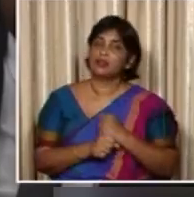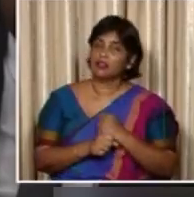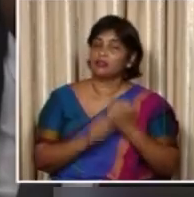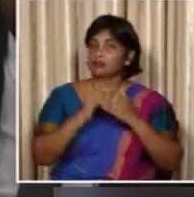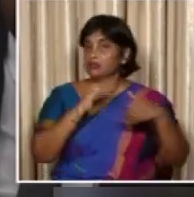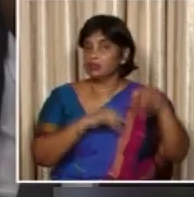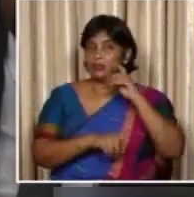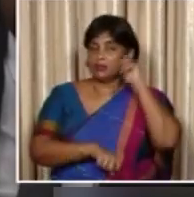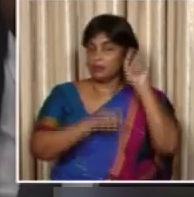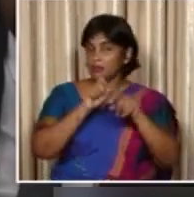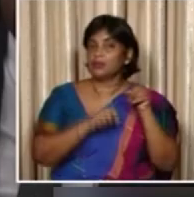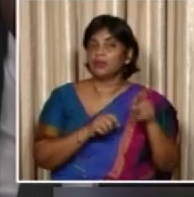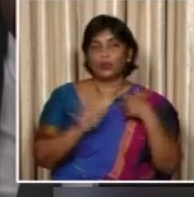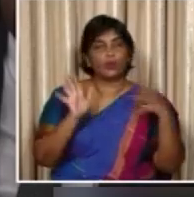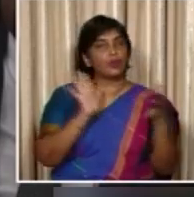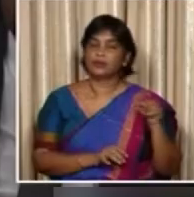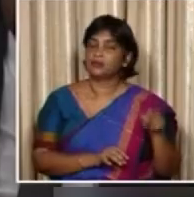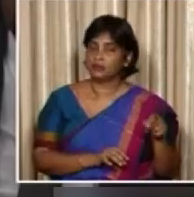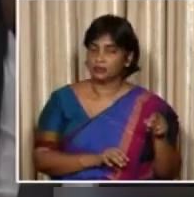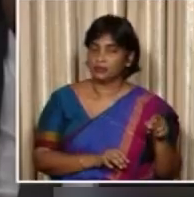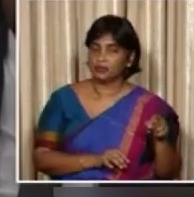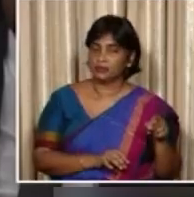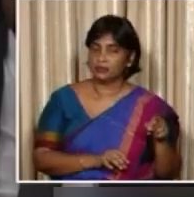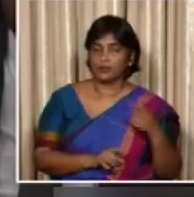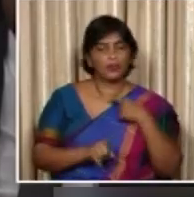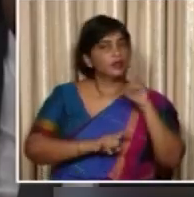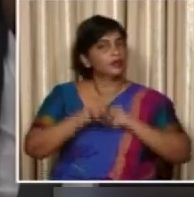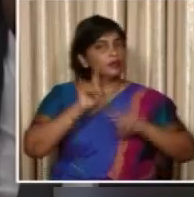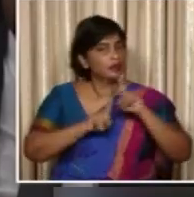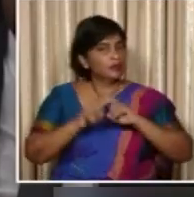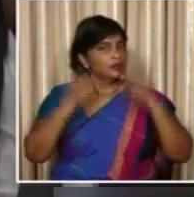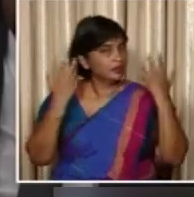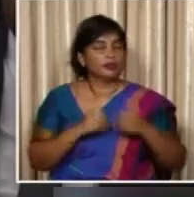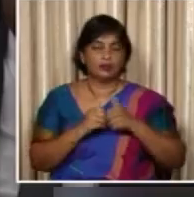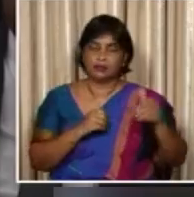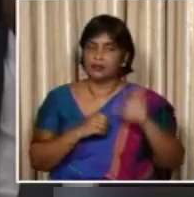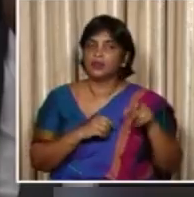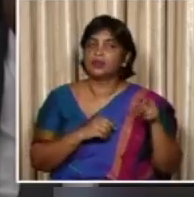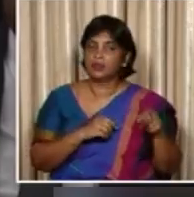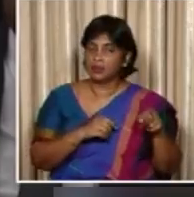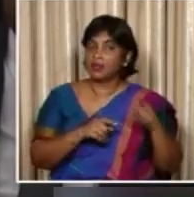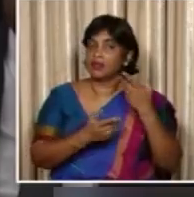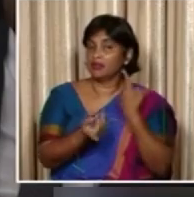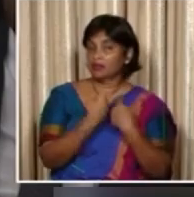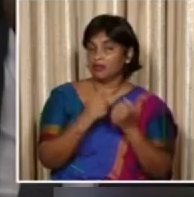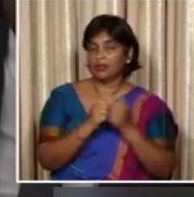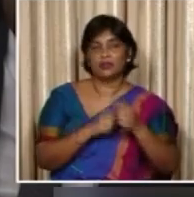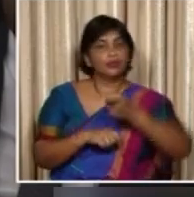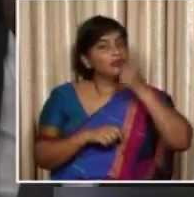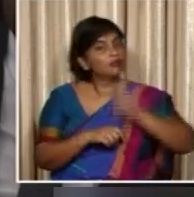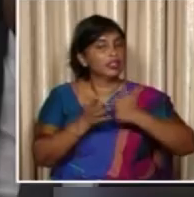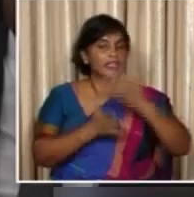විධායක නිලධාරීන්ගේ ඒකාබද්ධ කමිටුව සමග සාකච්ඡාවන් පවත්වා ඇති අතර මෙහෙයුම් කමිටුවේ නිර්දේශ